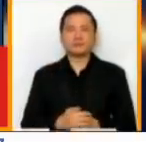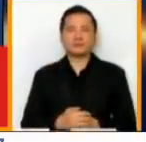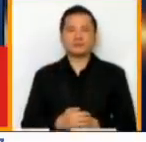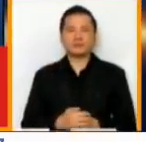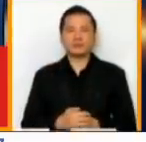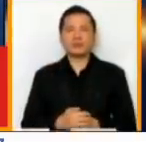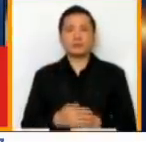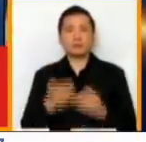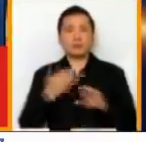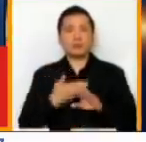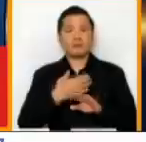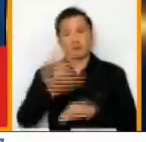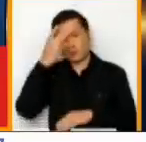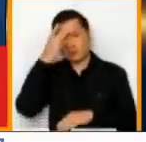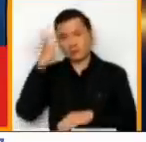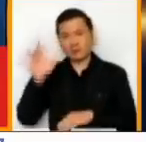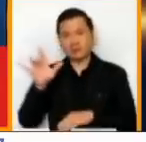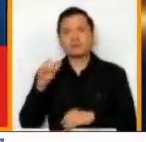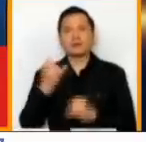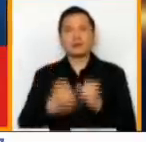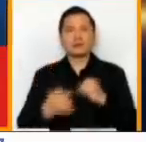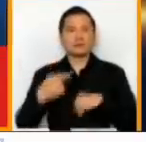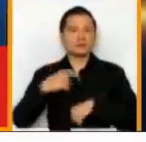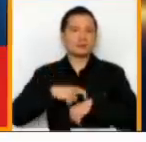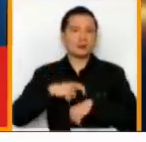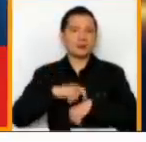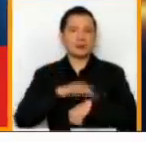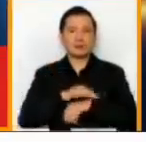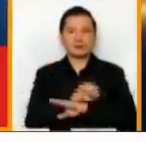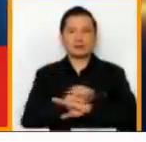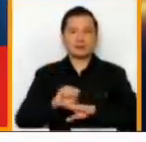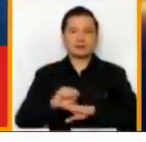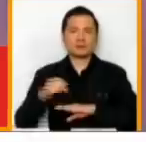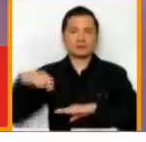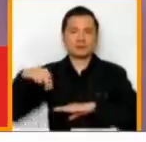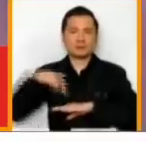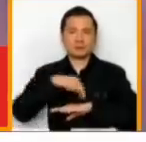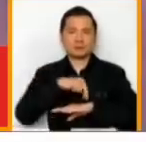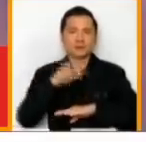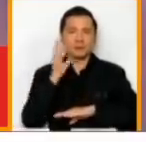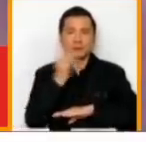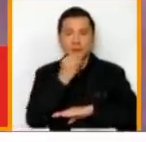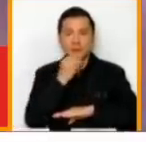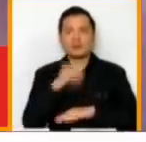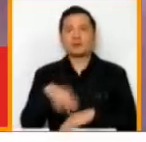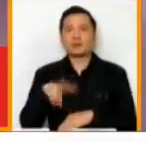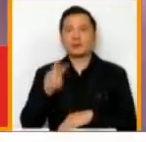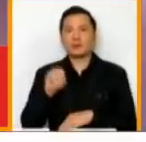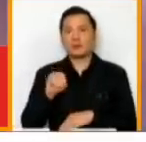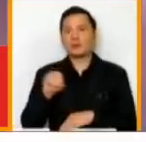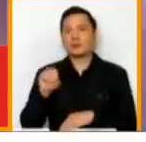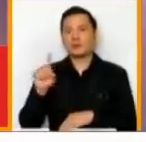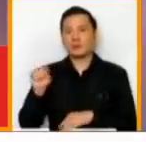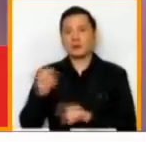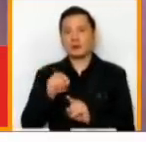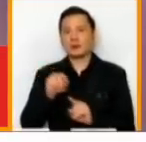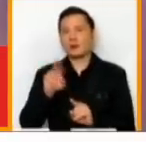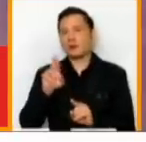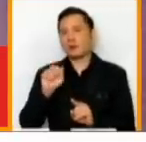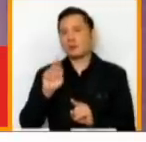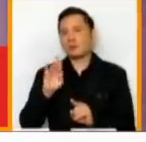corona, umariba for the last time on stage si Miss Universe Philippines 2020, Rabia Mateo.